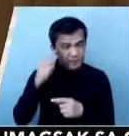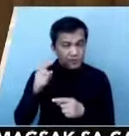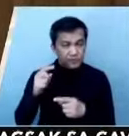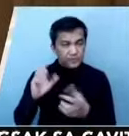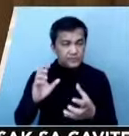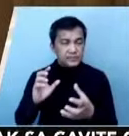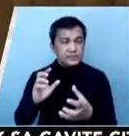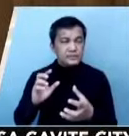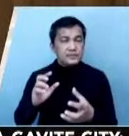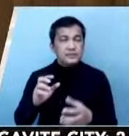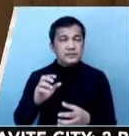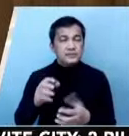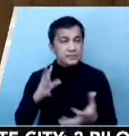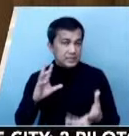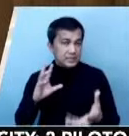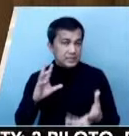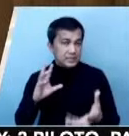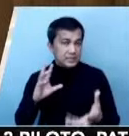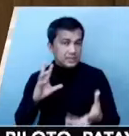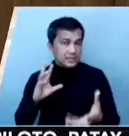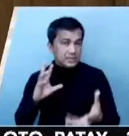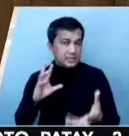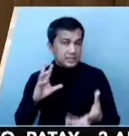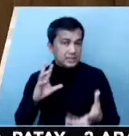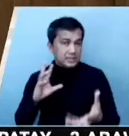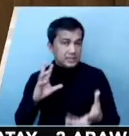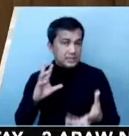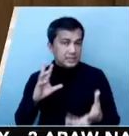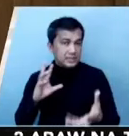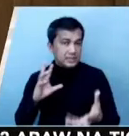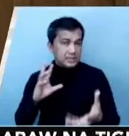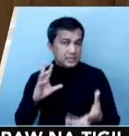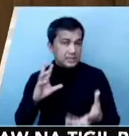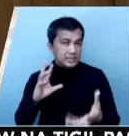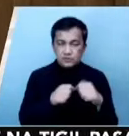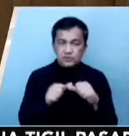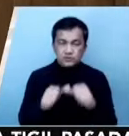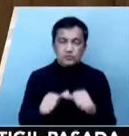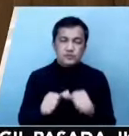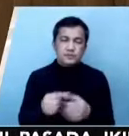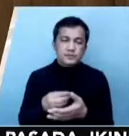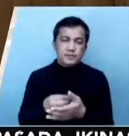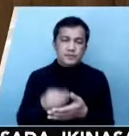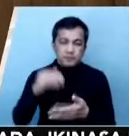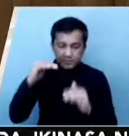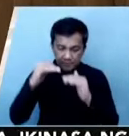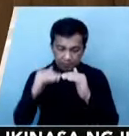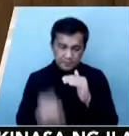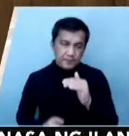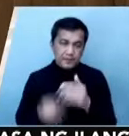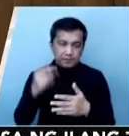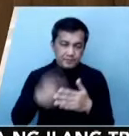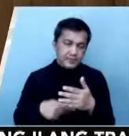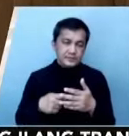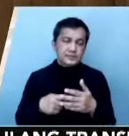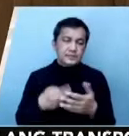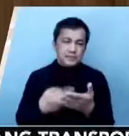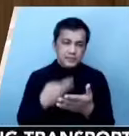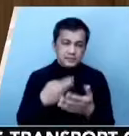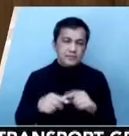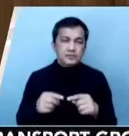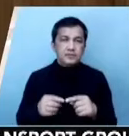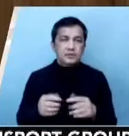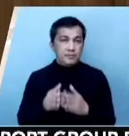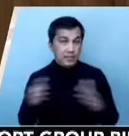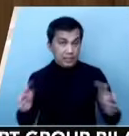na patuloy na bababa pa kung meron pang kayang ibaba yung presyo ng bigas sa ating merkado. Pero malaki na rin yung binaba kasi